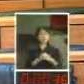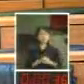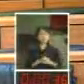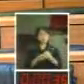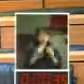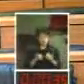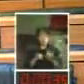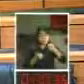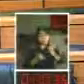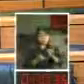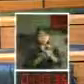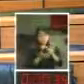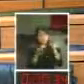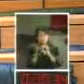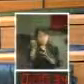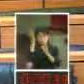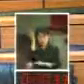ใต้ณวันนี้เหมือนกับ